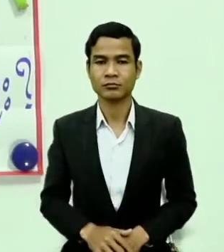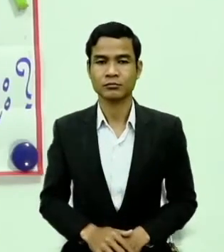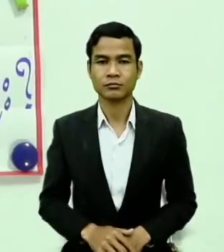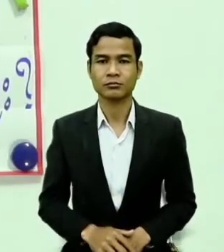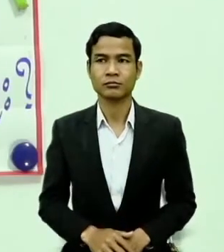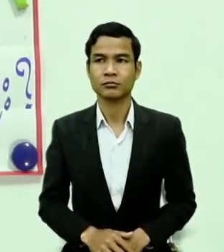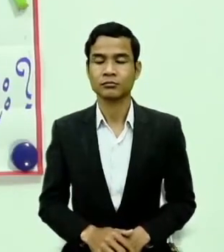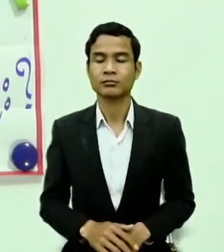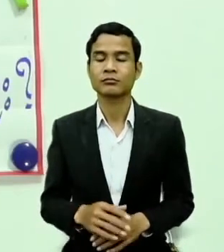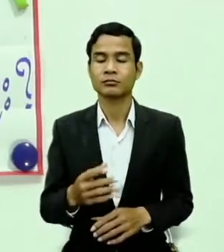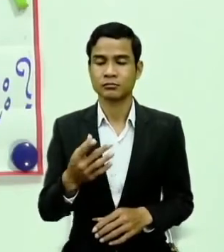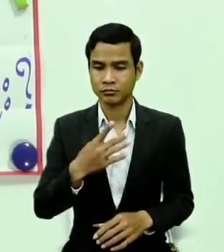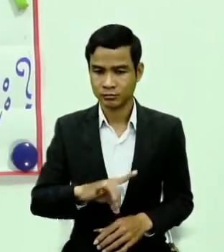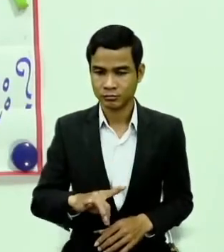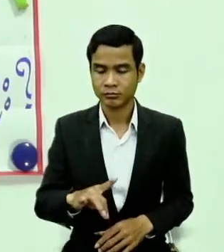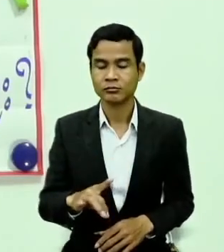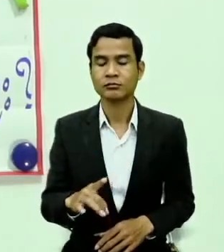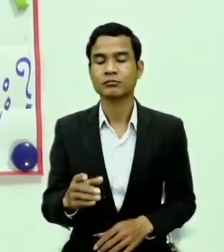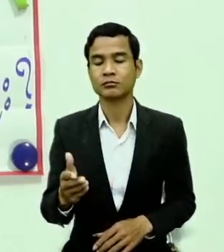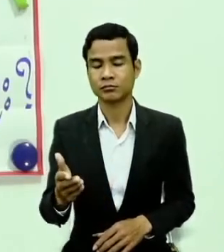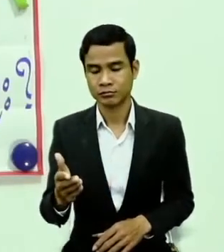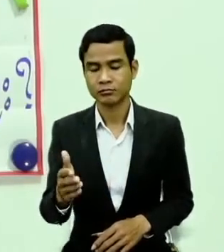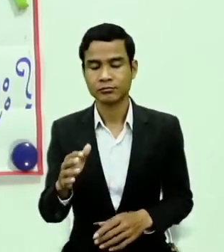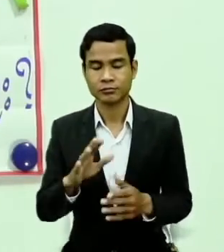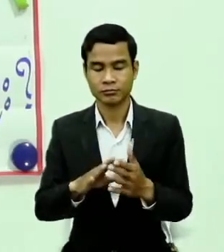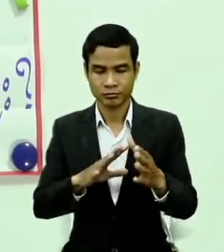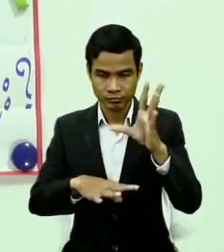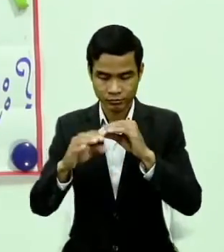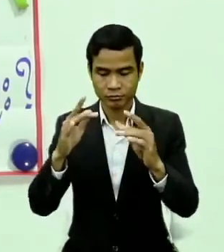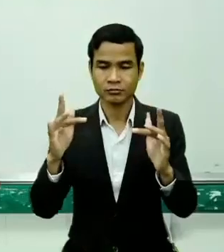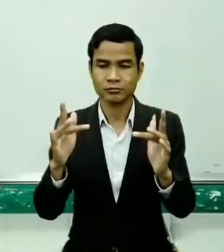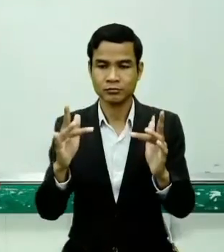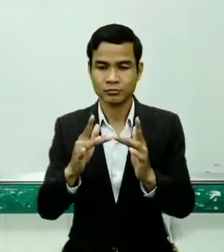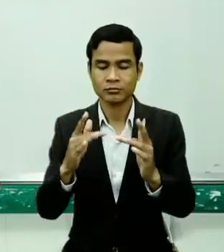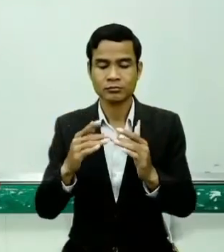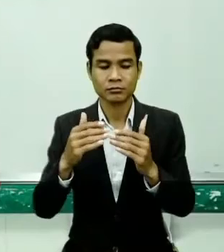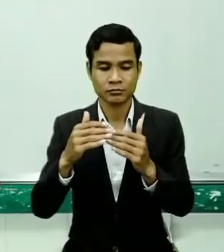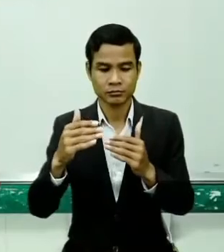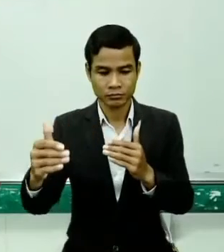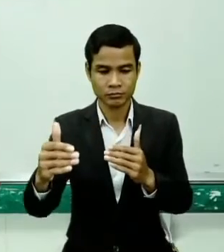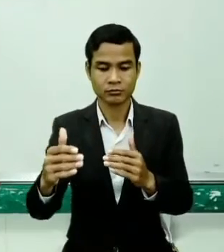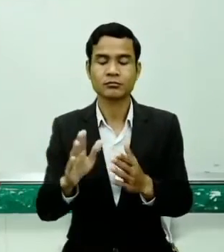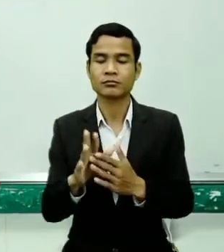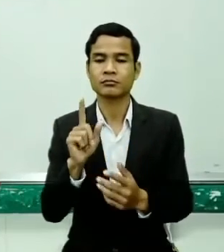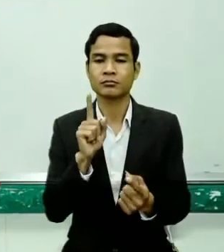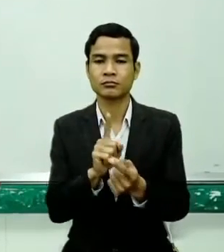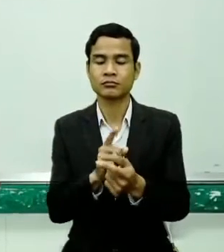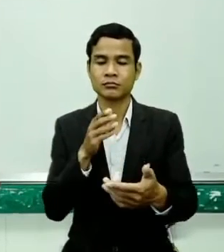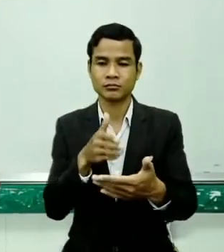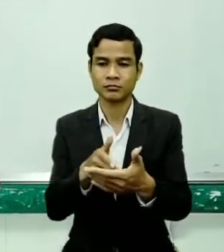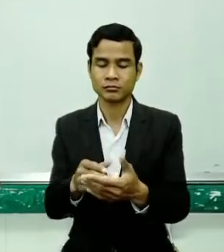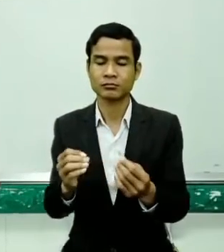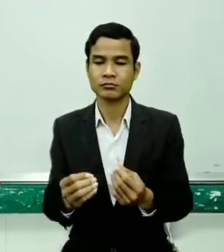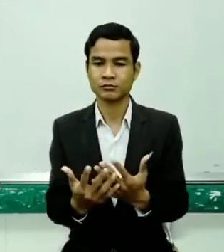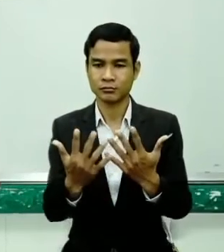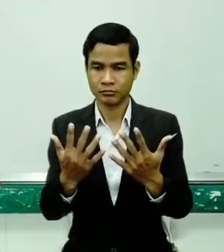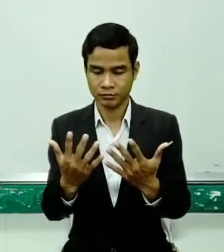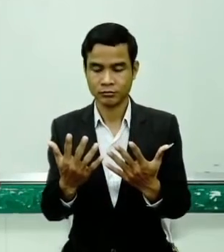nói sao tại ca sạc xa pi trong ngày chụp nơi ổ bà xạ chỉ trả án